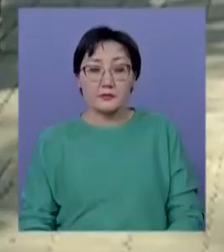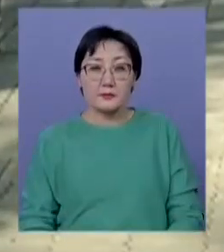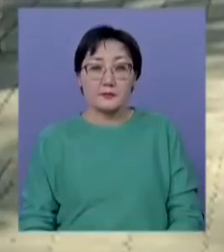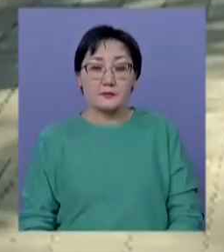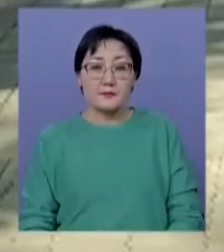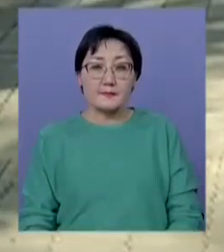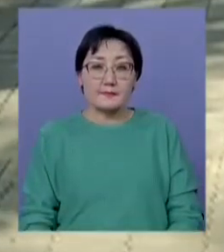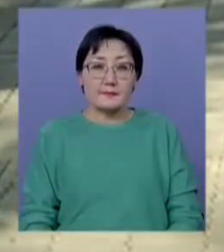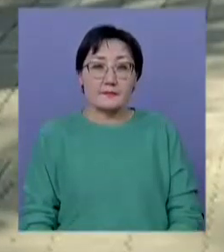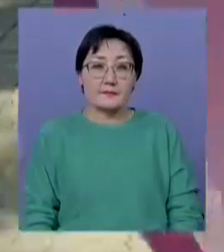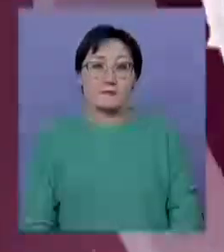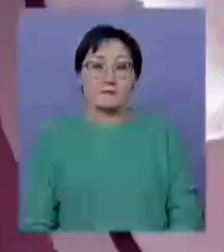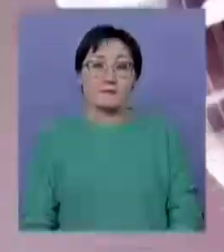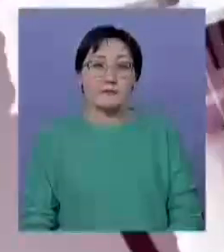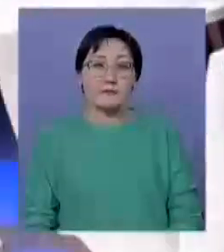бейне материалынан біліңіз.